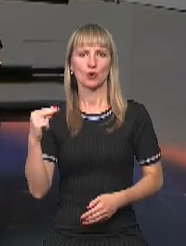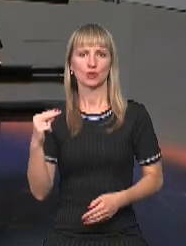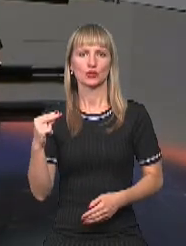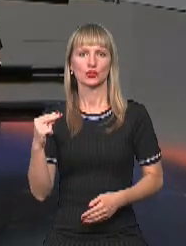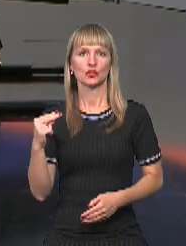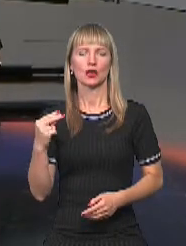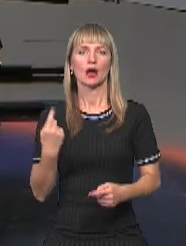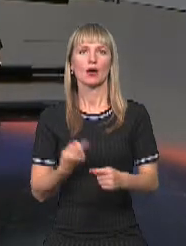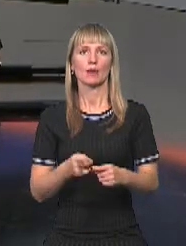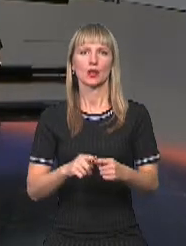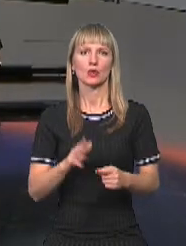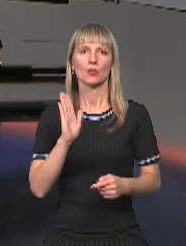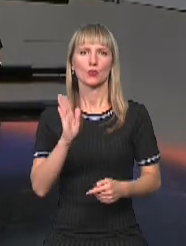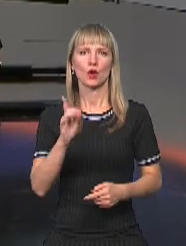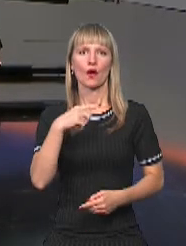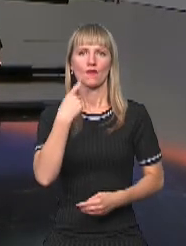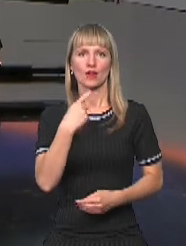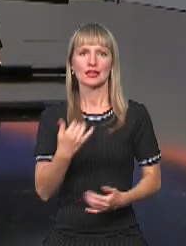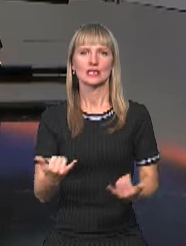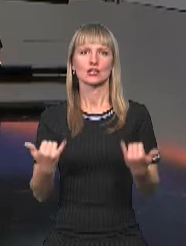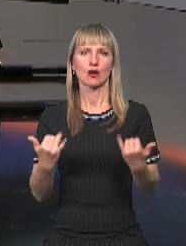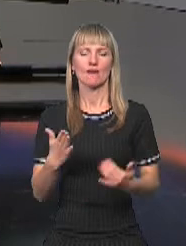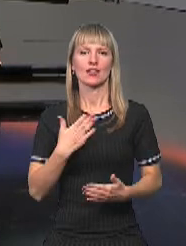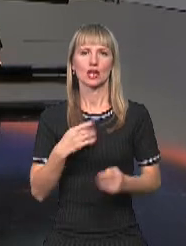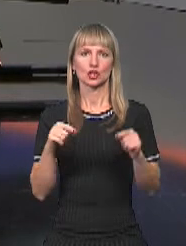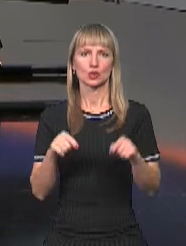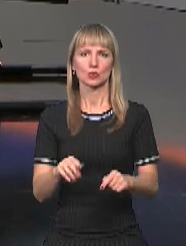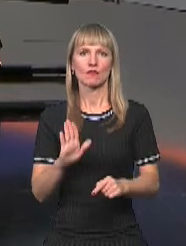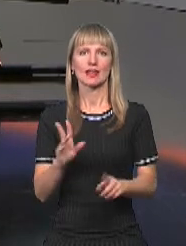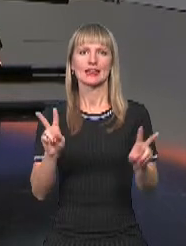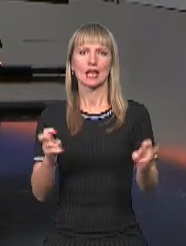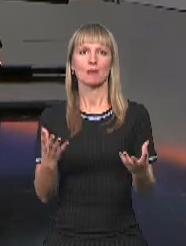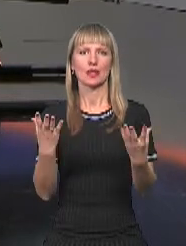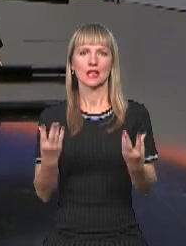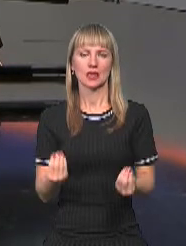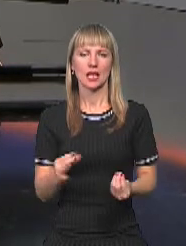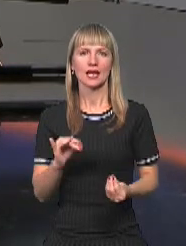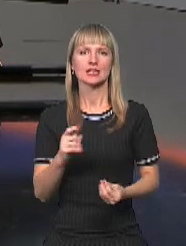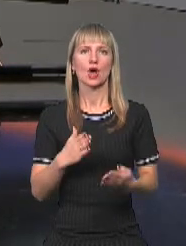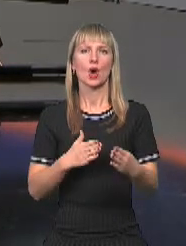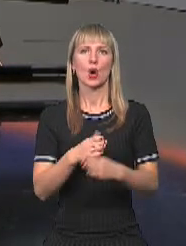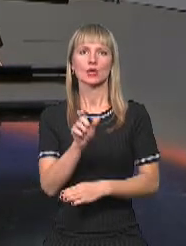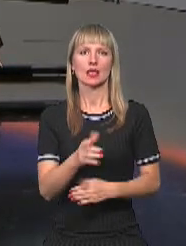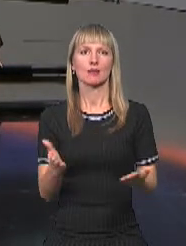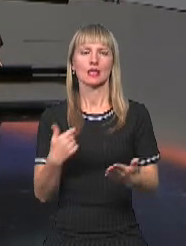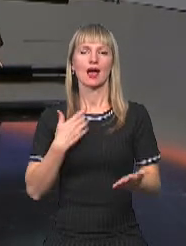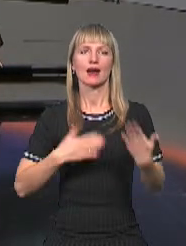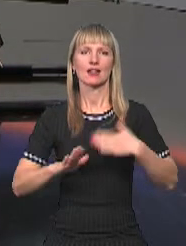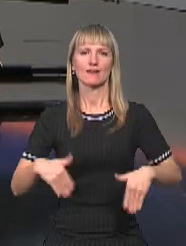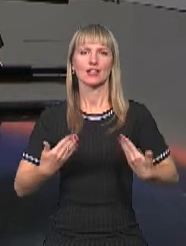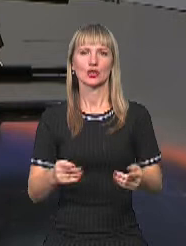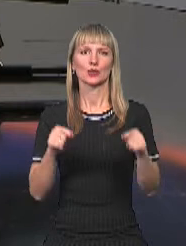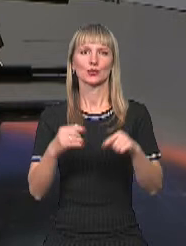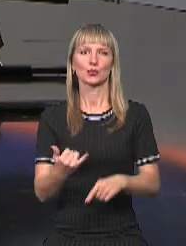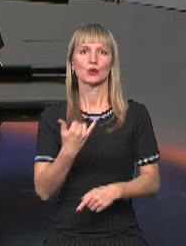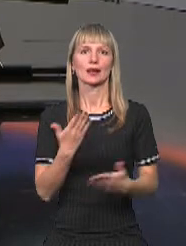зокрема, про це будемо говорити сьогодні в нашій студії в темі дня. І з гостями, яких я дуже радо вітаю тут у нас,